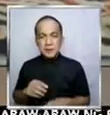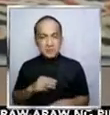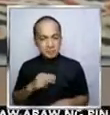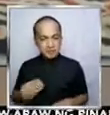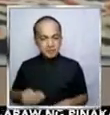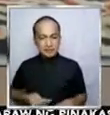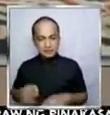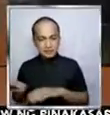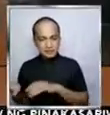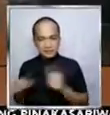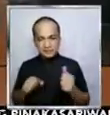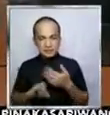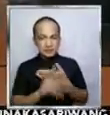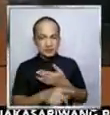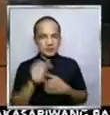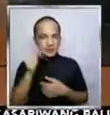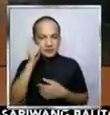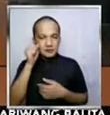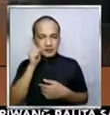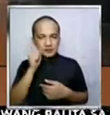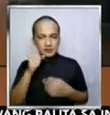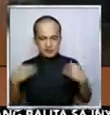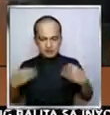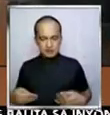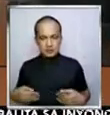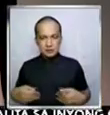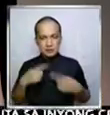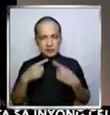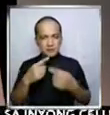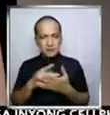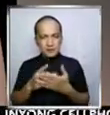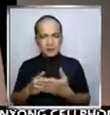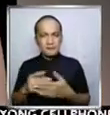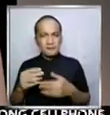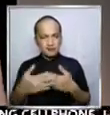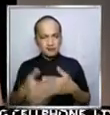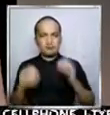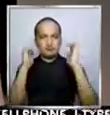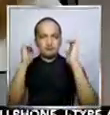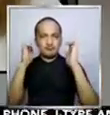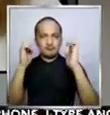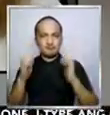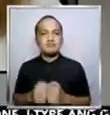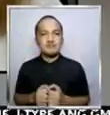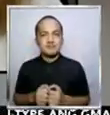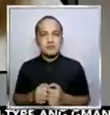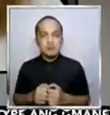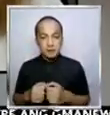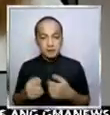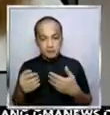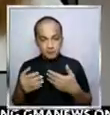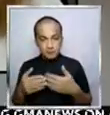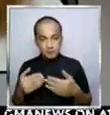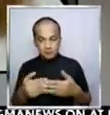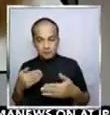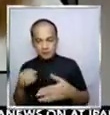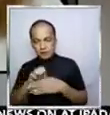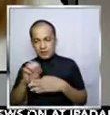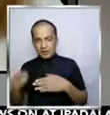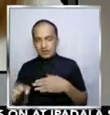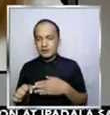ni Solen ang kanyang figure via postpartum exercises. At bago magtapos ang aming online